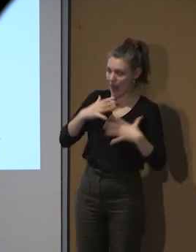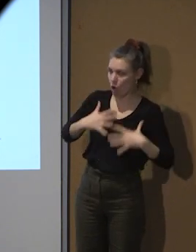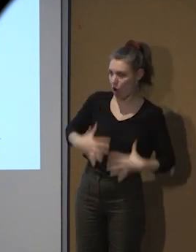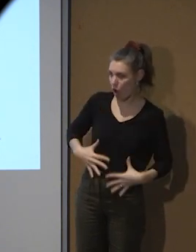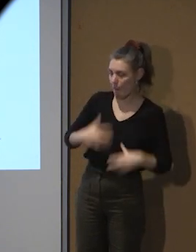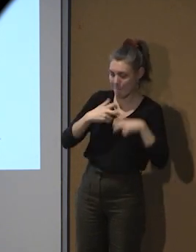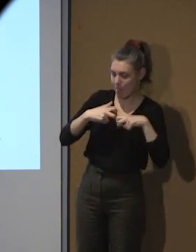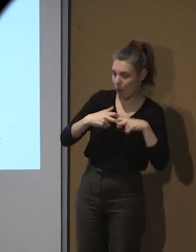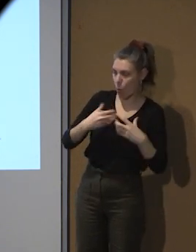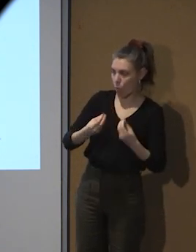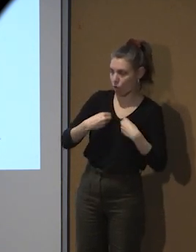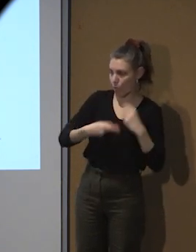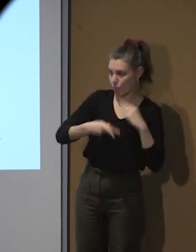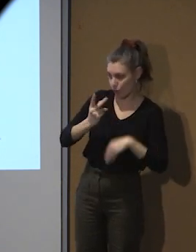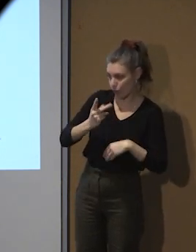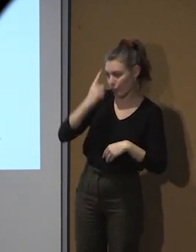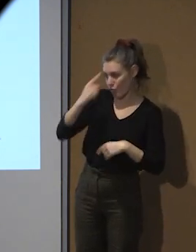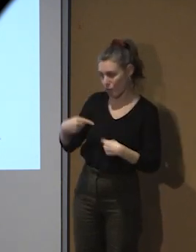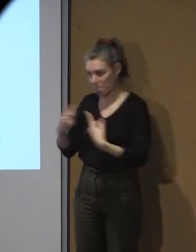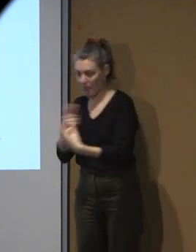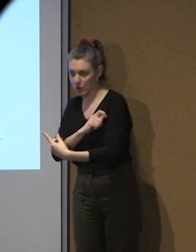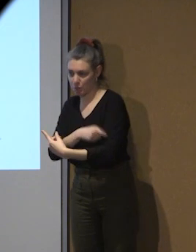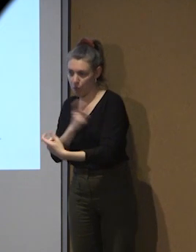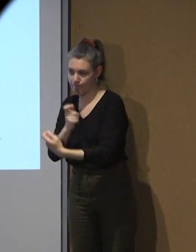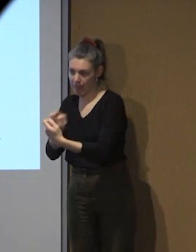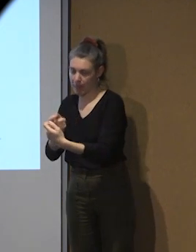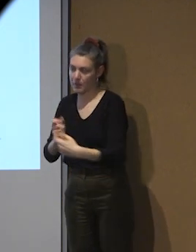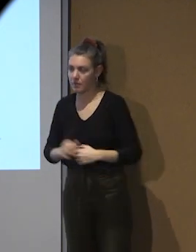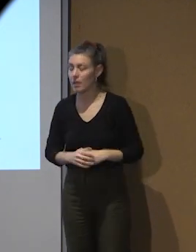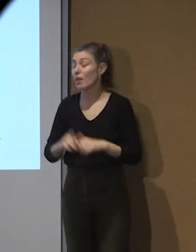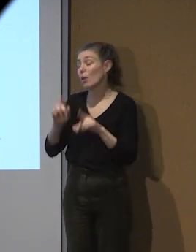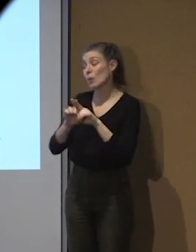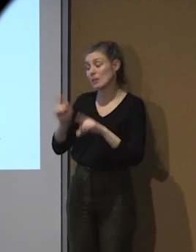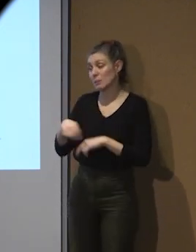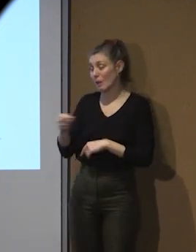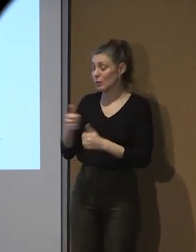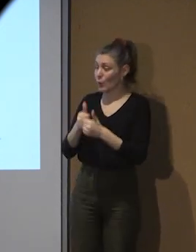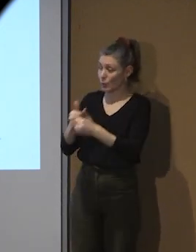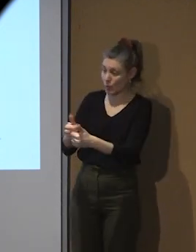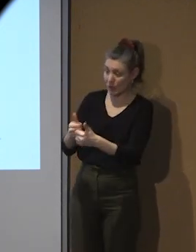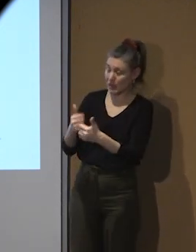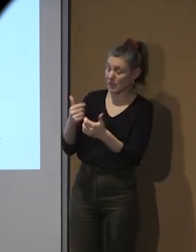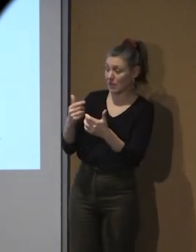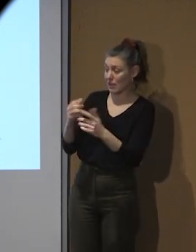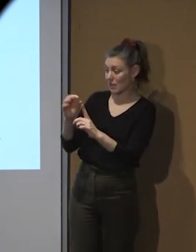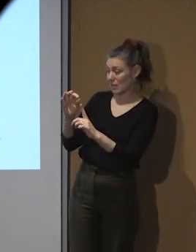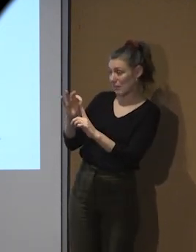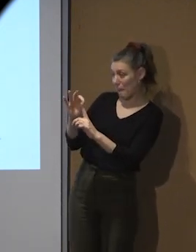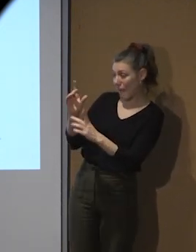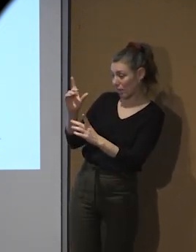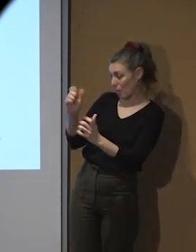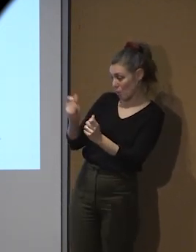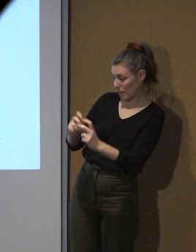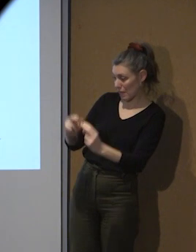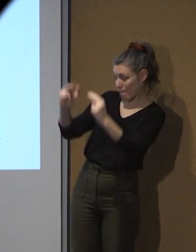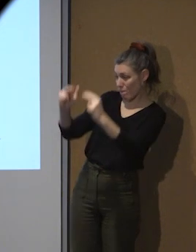ayant un diabète insipide. Et ça va être aussi soumis à un contrôle de ce diabète, donc un travail de concert avec